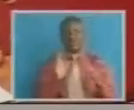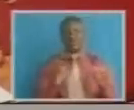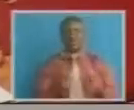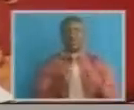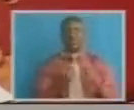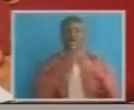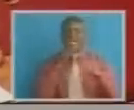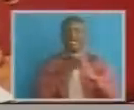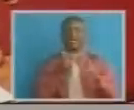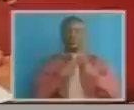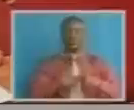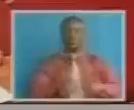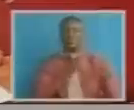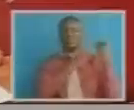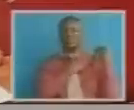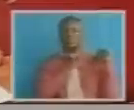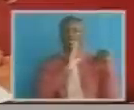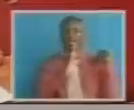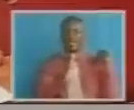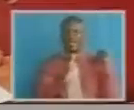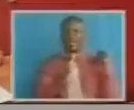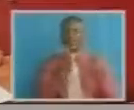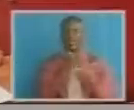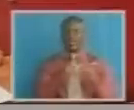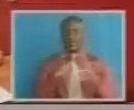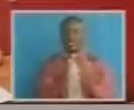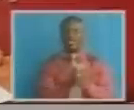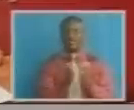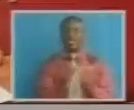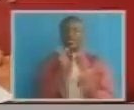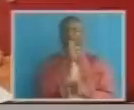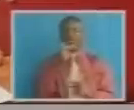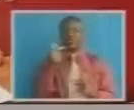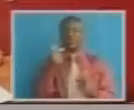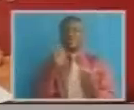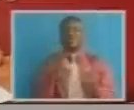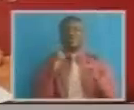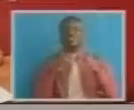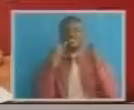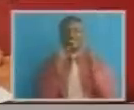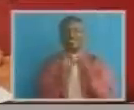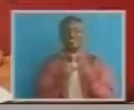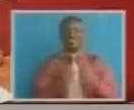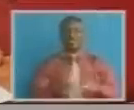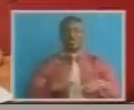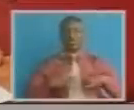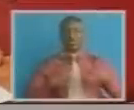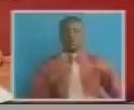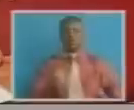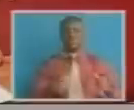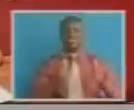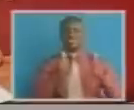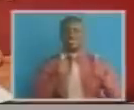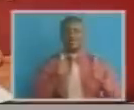ya utekelezaji Bora wa majukumu Yake yaliyoainishwa katika Ibara hii tume ya uchaguzi itakuwa ni taasisi Huu inayitegemea itafanya maamuzi Yake